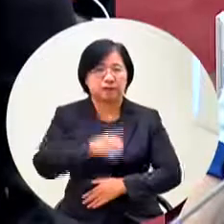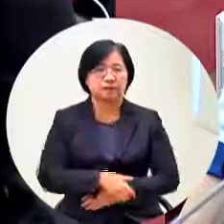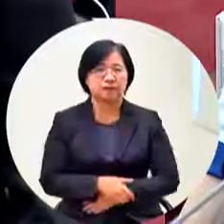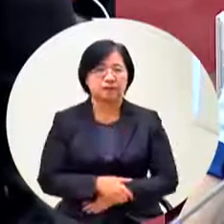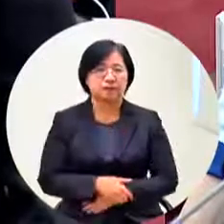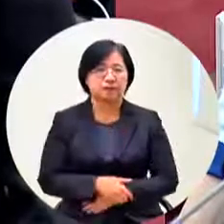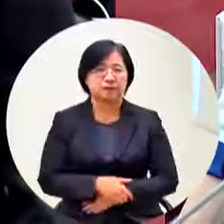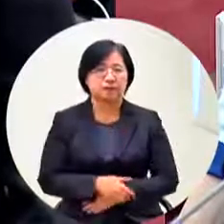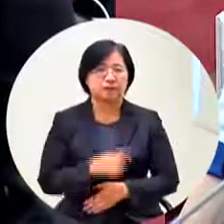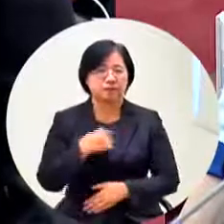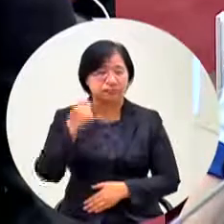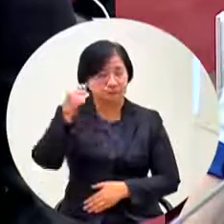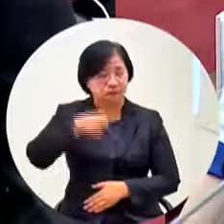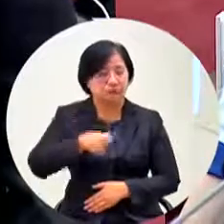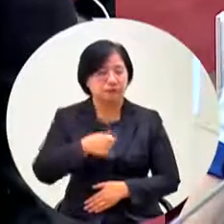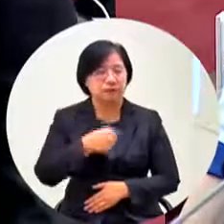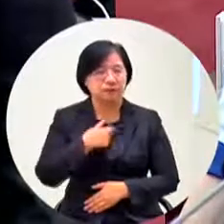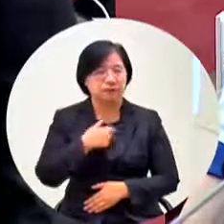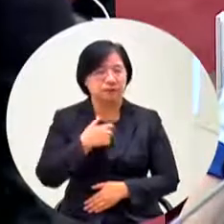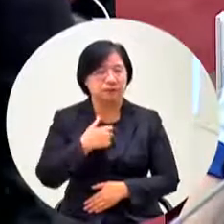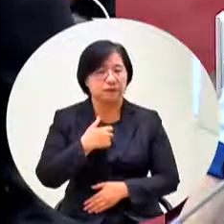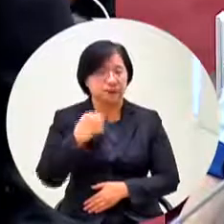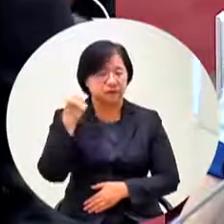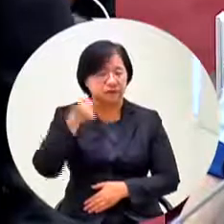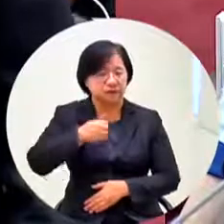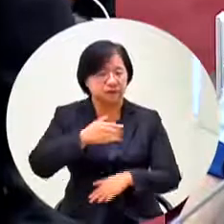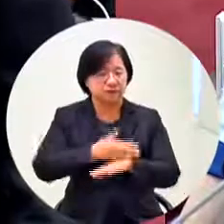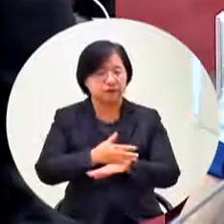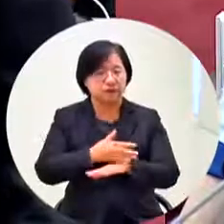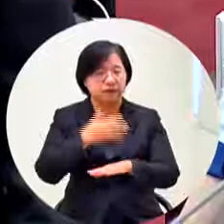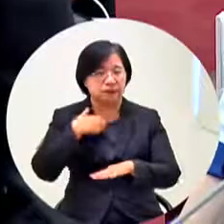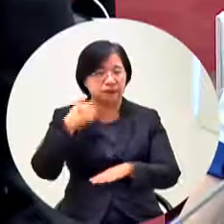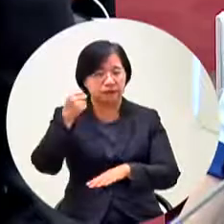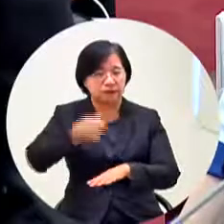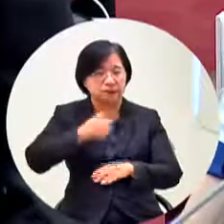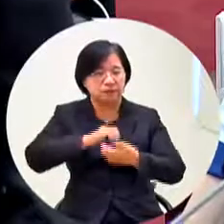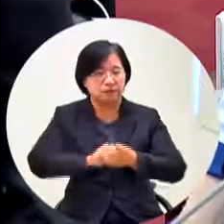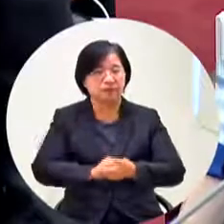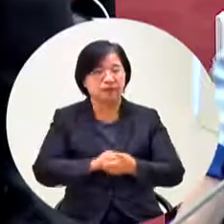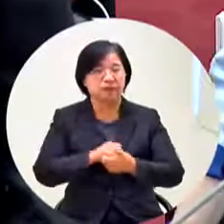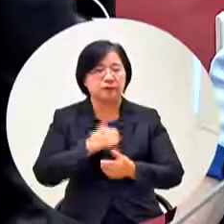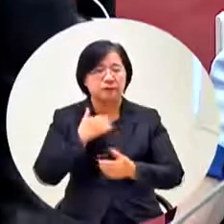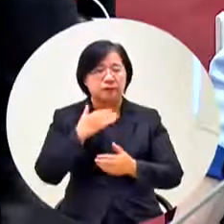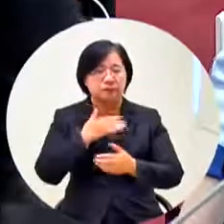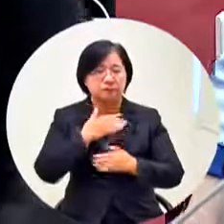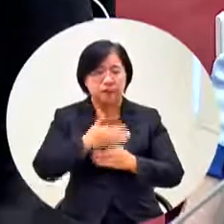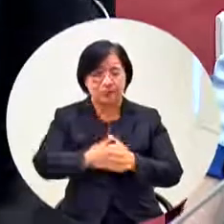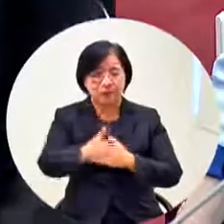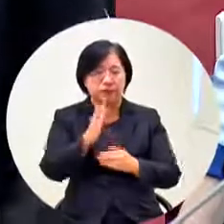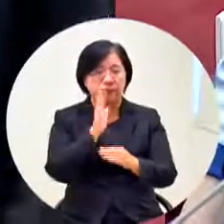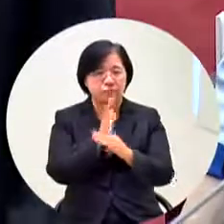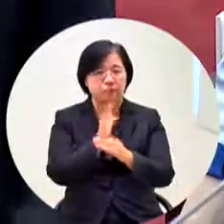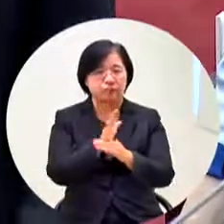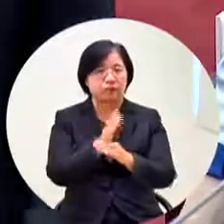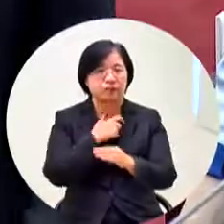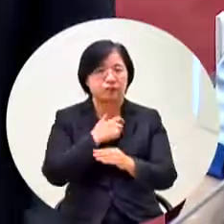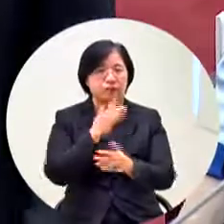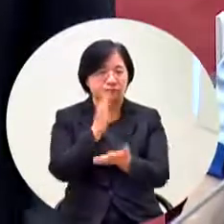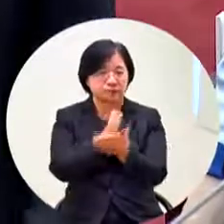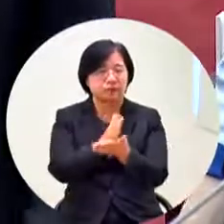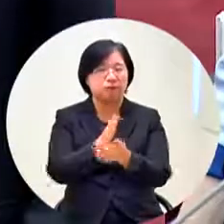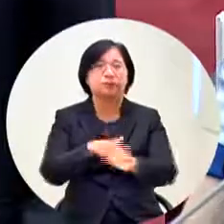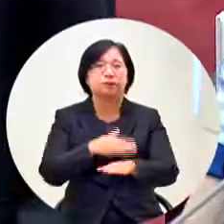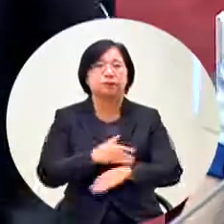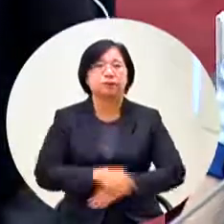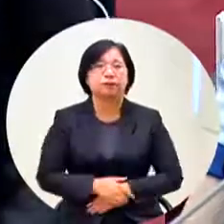些裁事，但是呢，已经在进行中的。我们不会停止， 好， 我们不会停止。 也就是说，既定